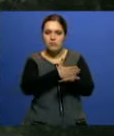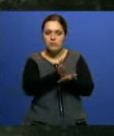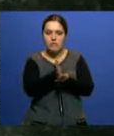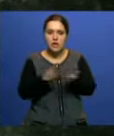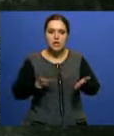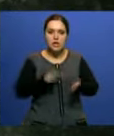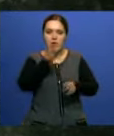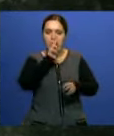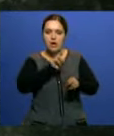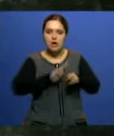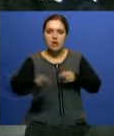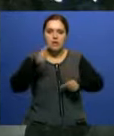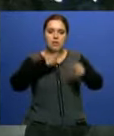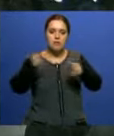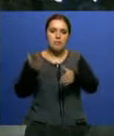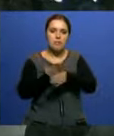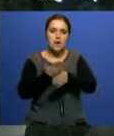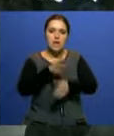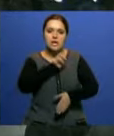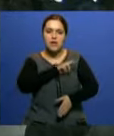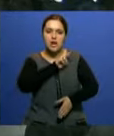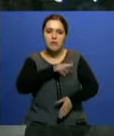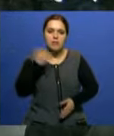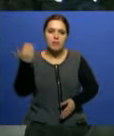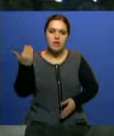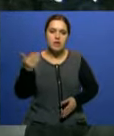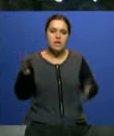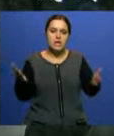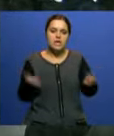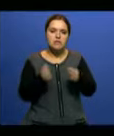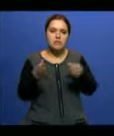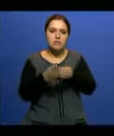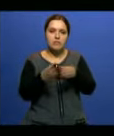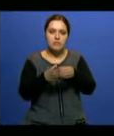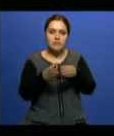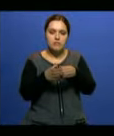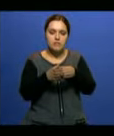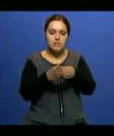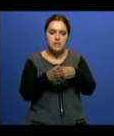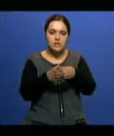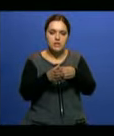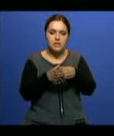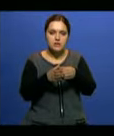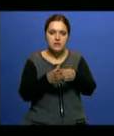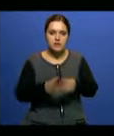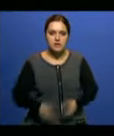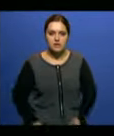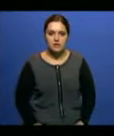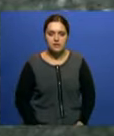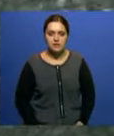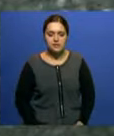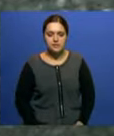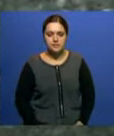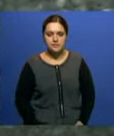дороги вернуться домой мужчинам помогли сотрудники южного регионально аэромобильного спасательного отряда